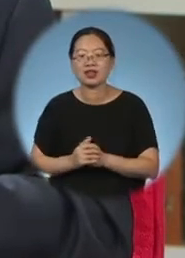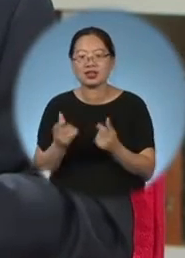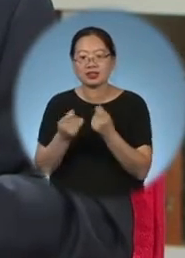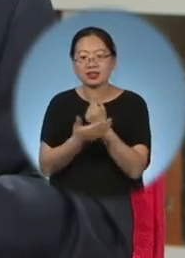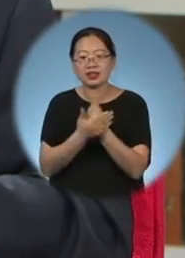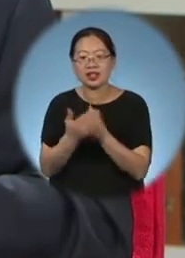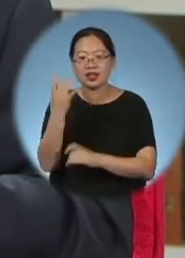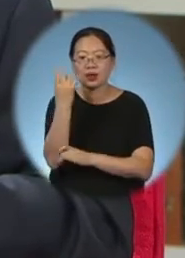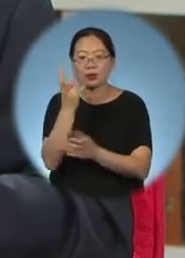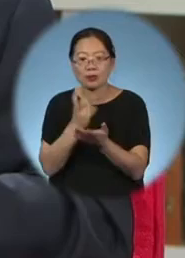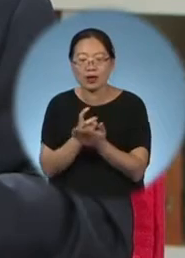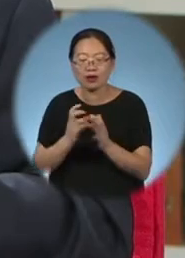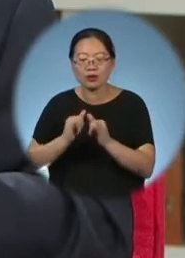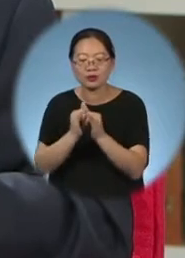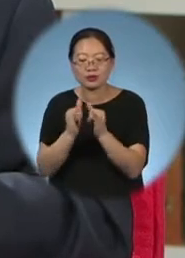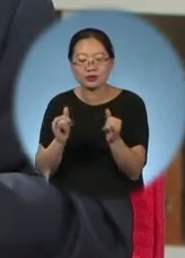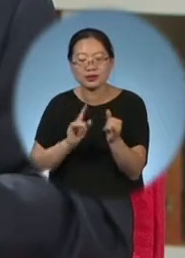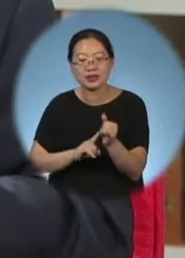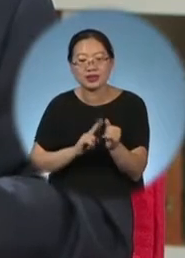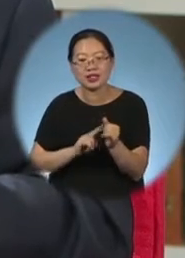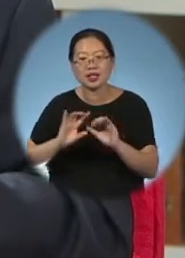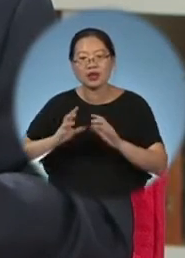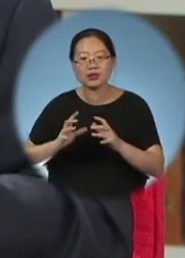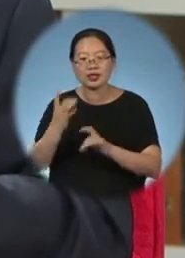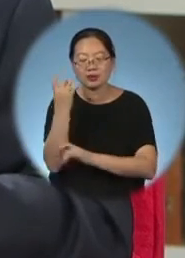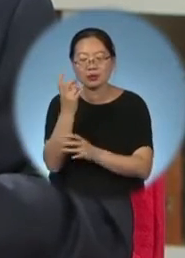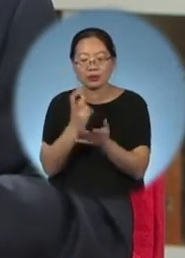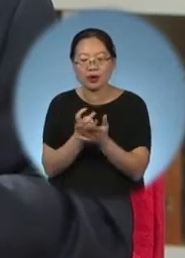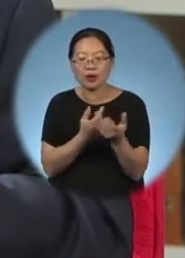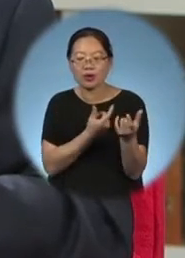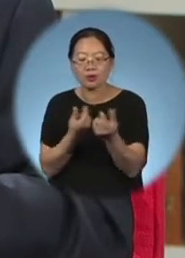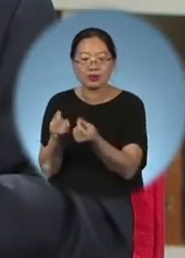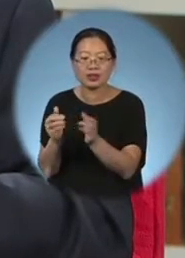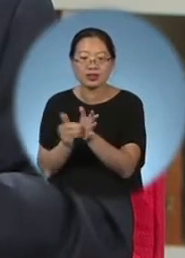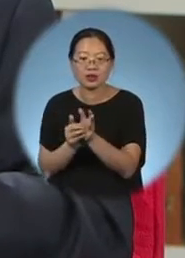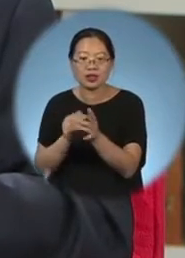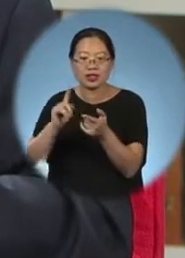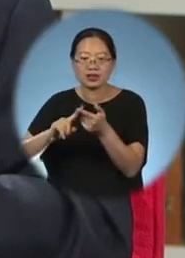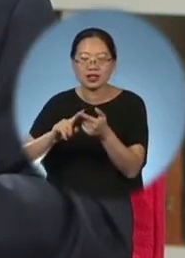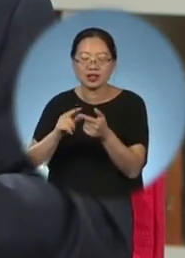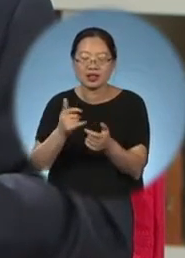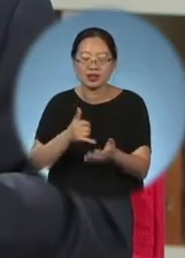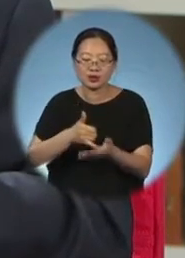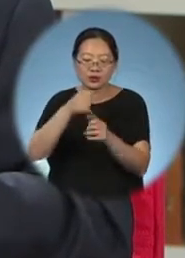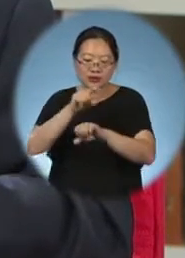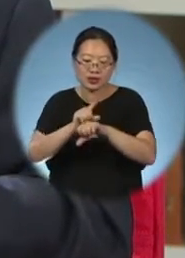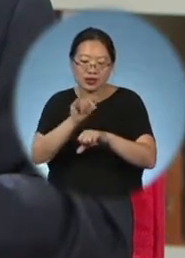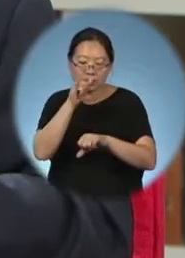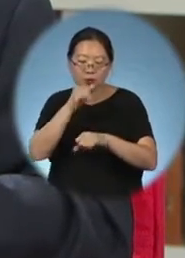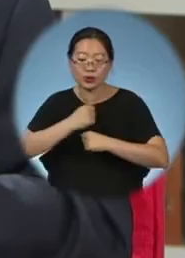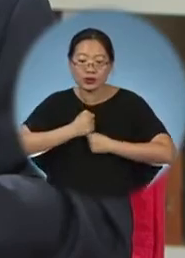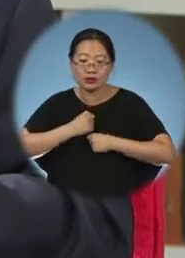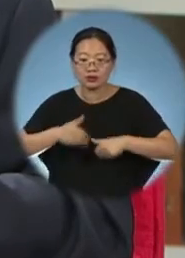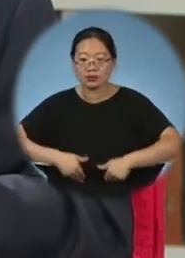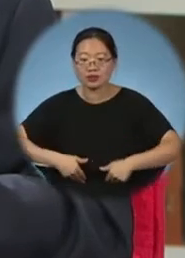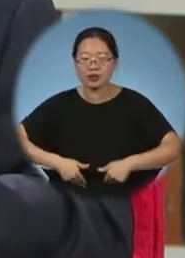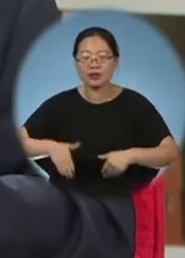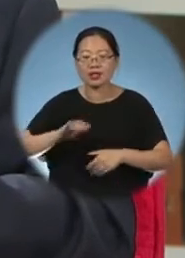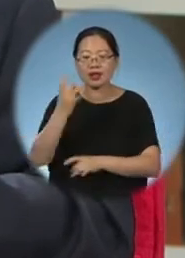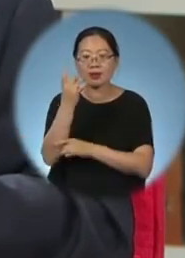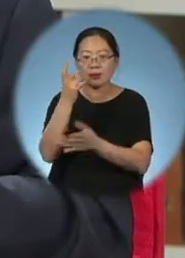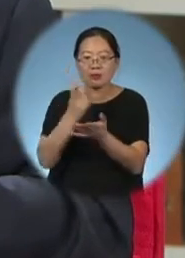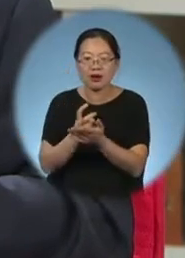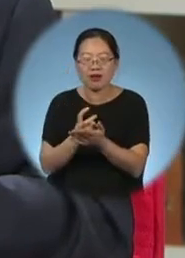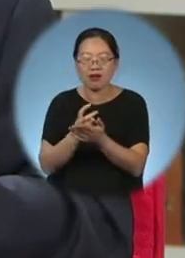그러니까 헌법은 국민의 국가의 기본법이고 우리가 거기에 대한 존엄성이 있고 그걸 지키고 이래야 되는데 이